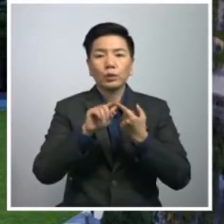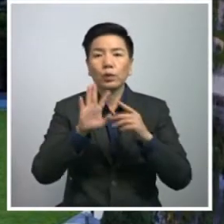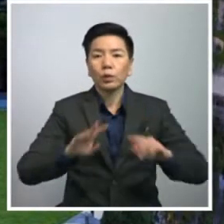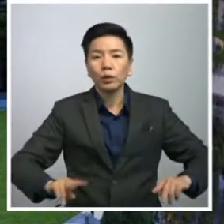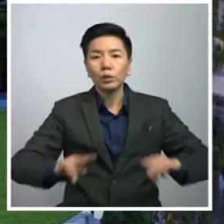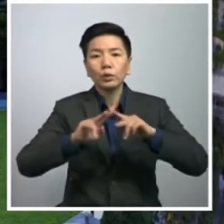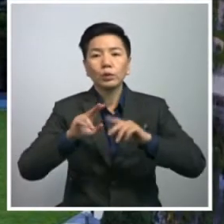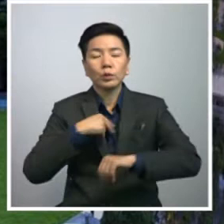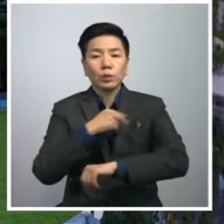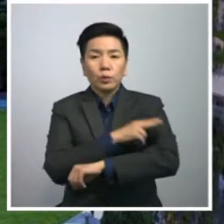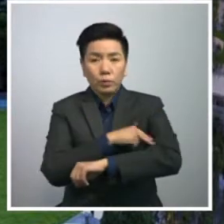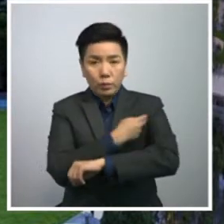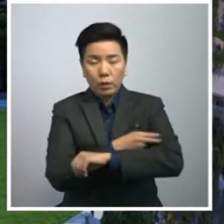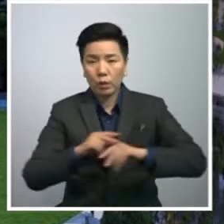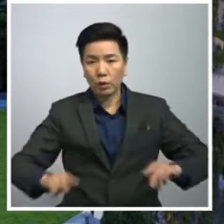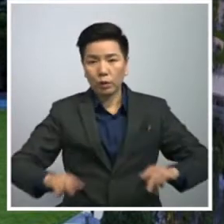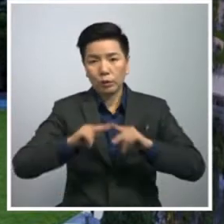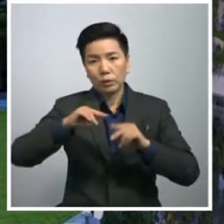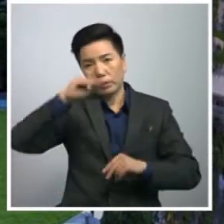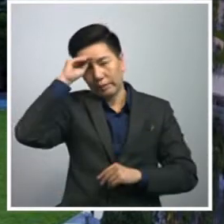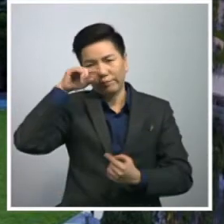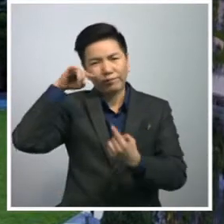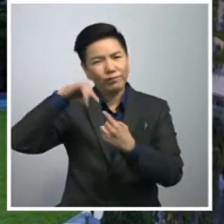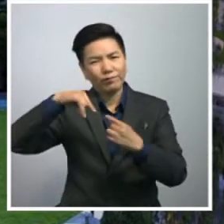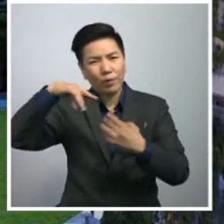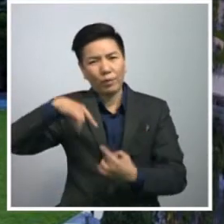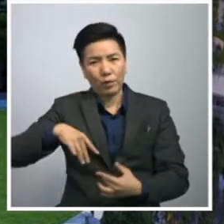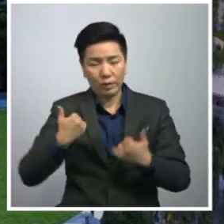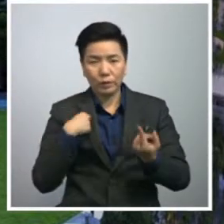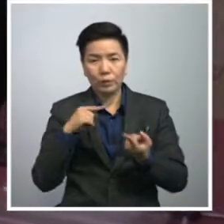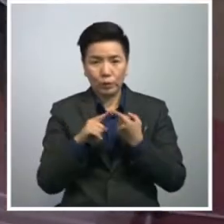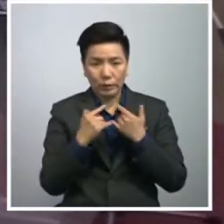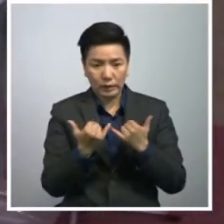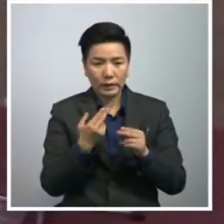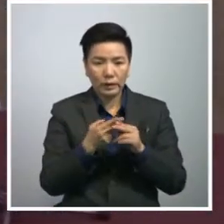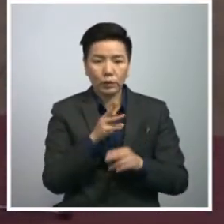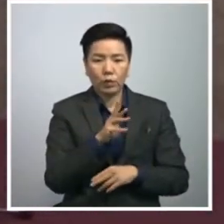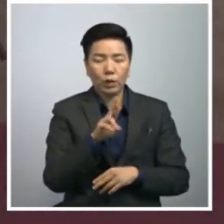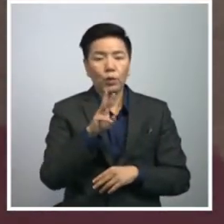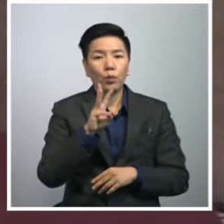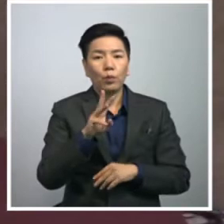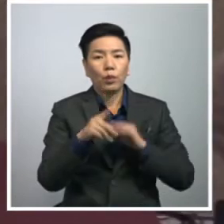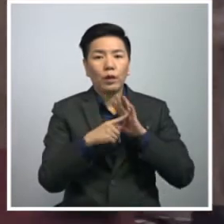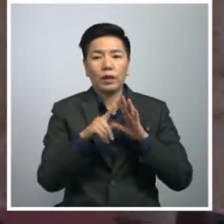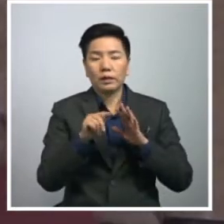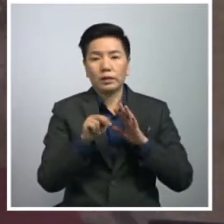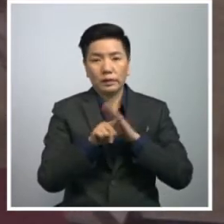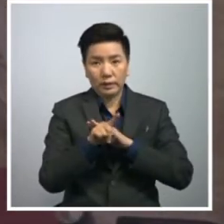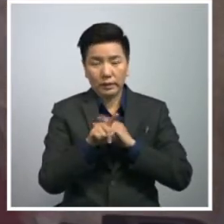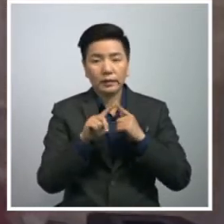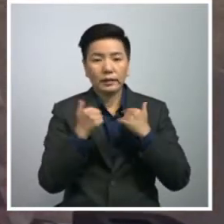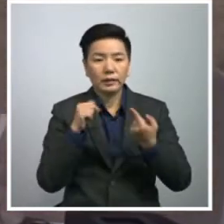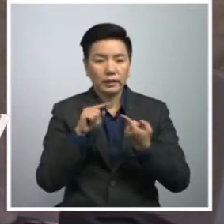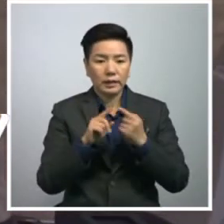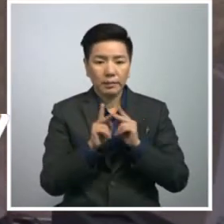ขและในส่วนของกระทรวงศึกษาธิการนั้นไม่มีความเหมาะสมครับนายวรวัฒน์เอื้ออภิญญกุลกรรมการวิสามัญพิ